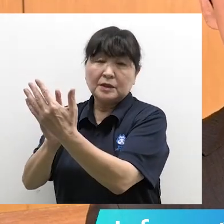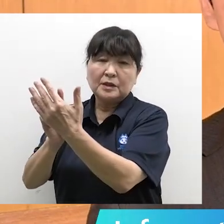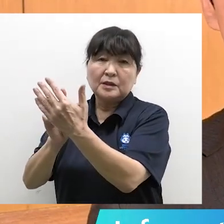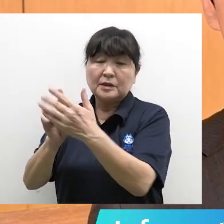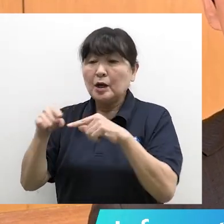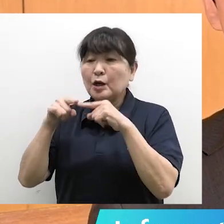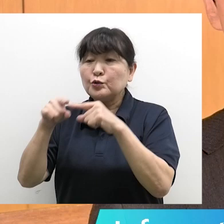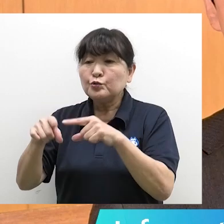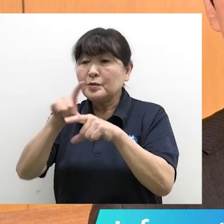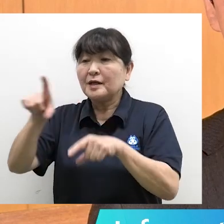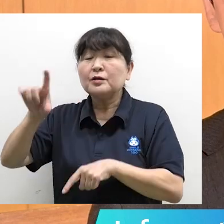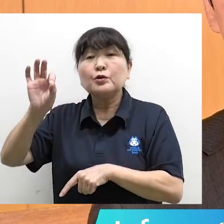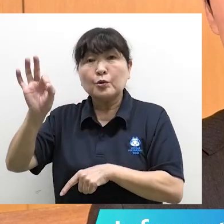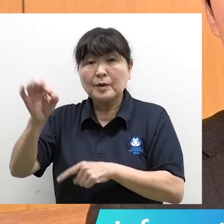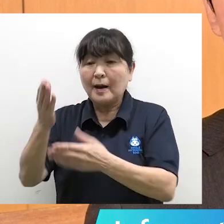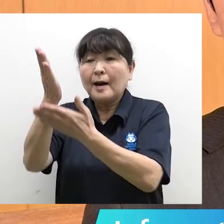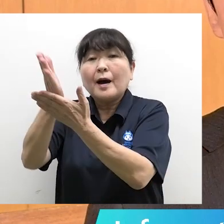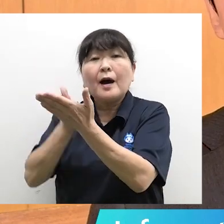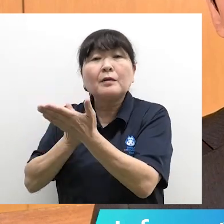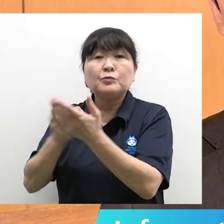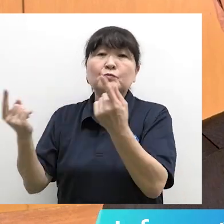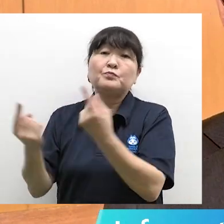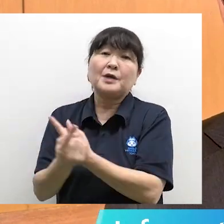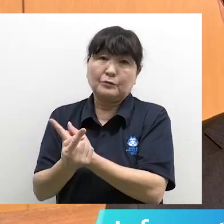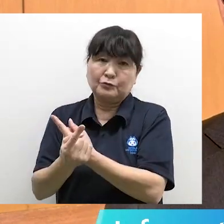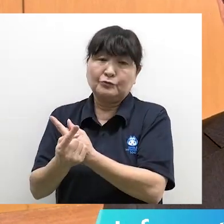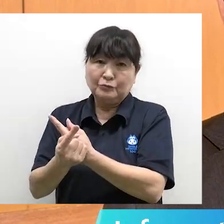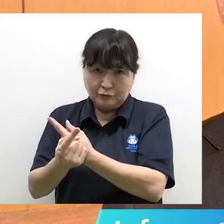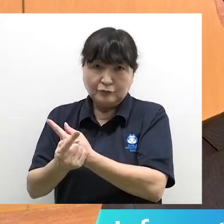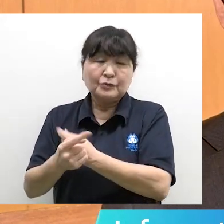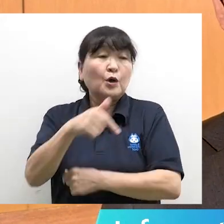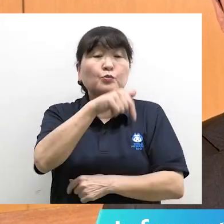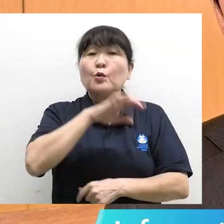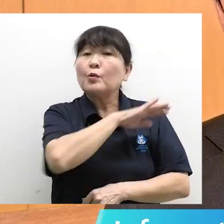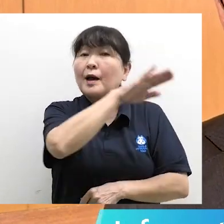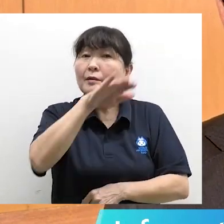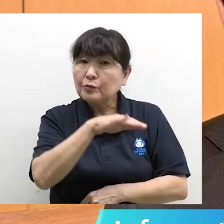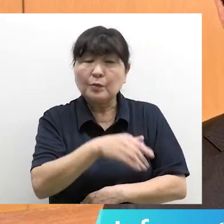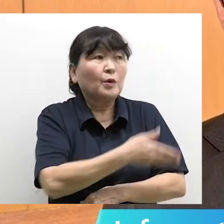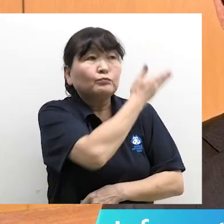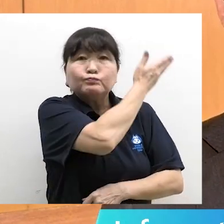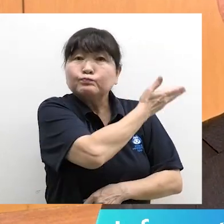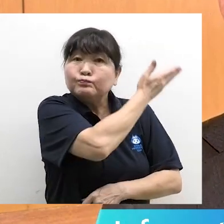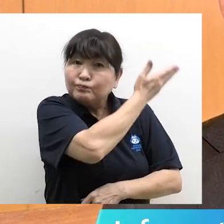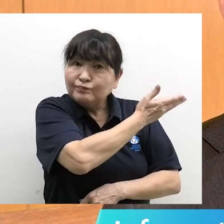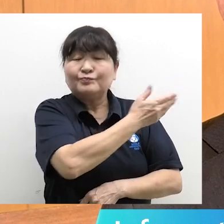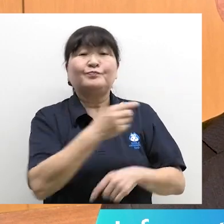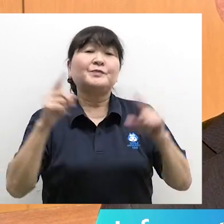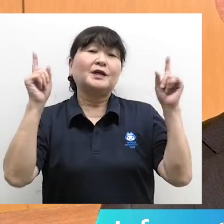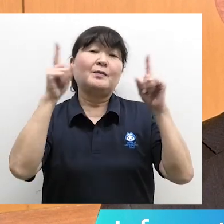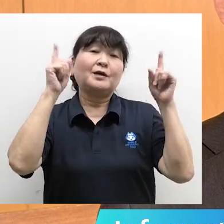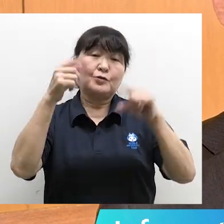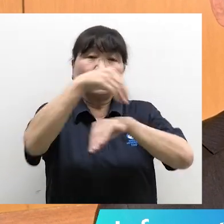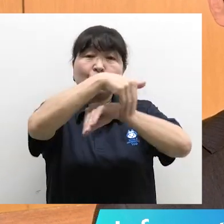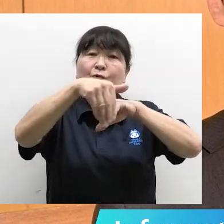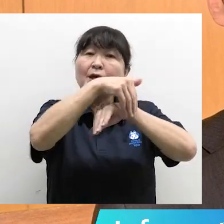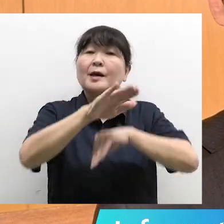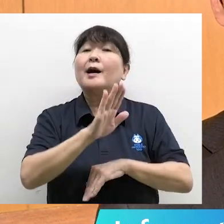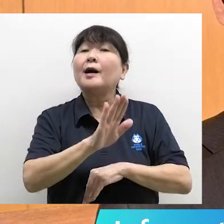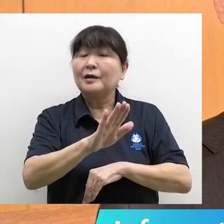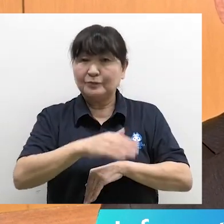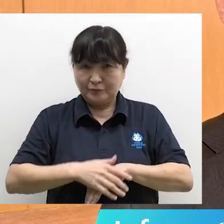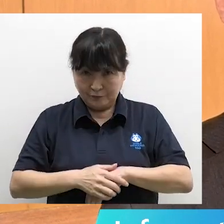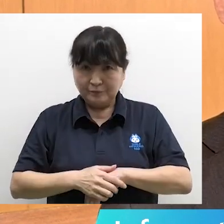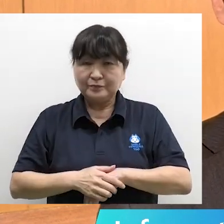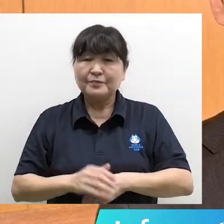が半額となるキャンペーンを行っております。フローランテでもご覧の通りのイベントをいろいろ実施しておりますので、ぜひ